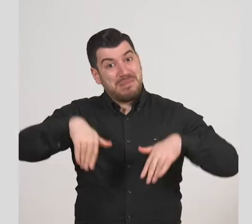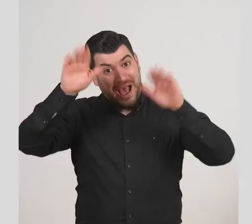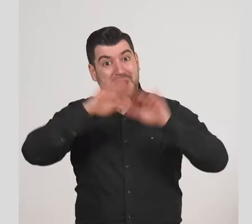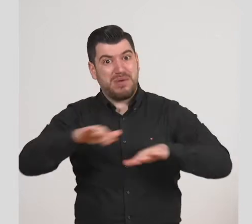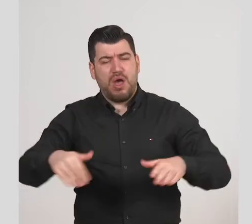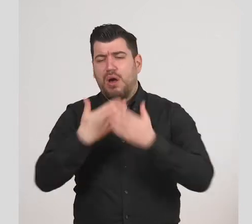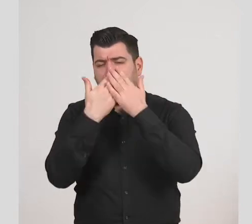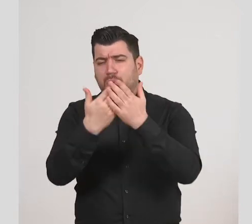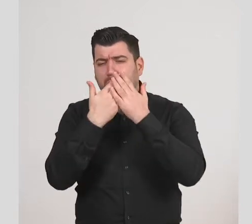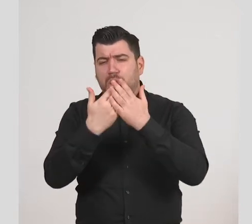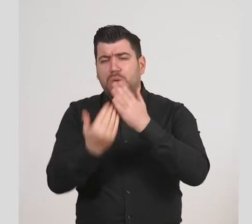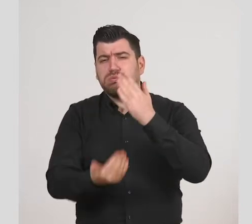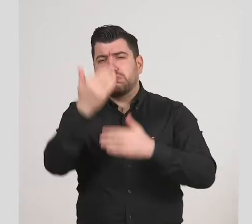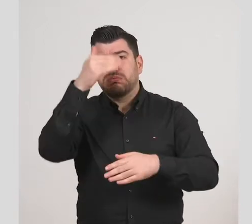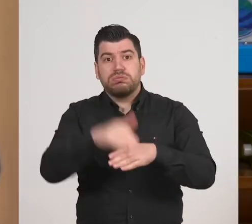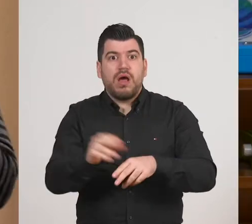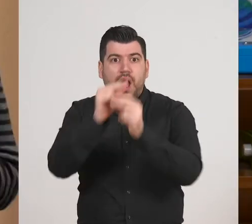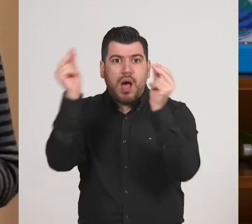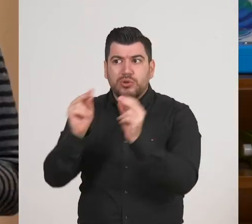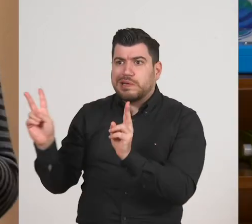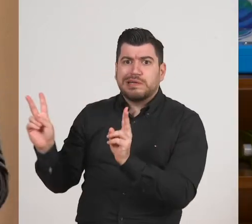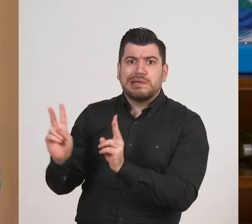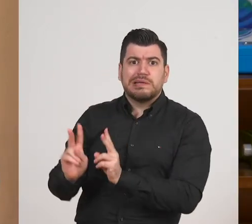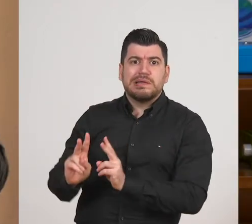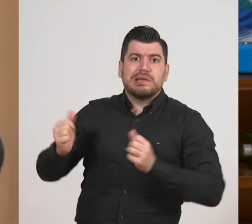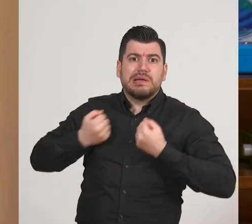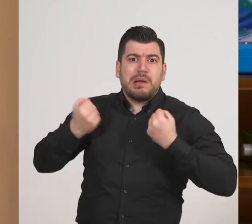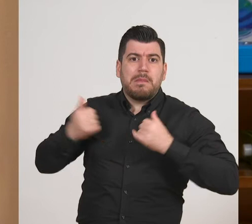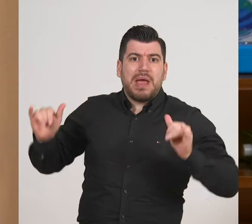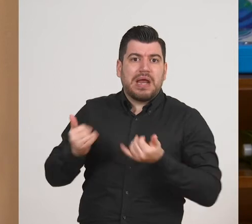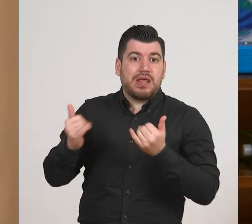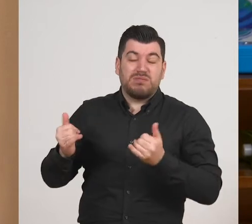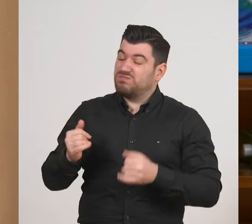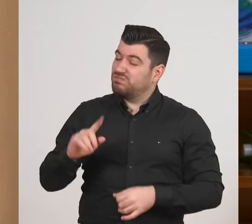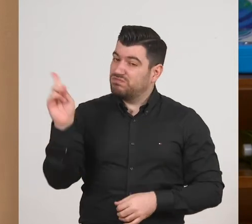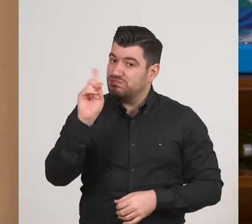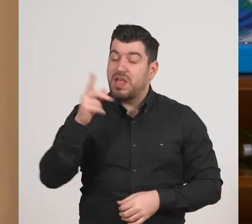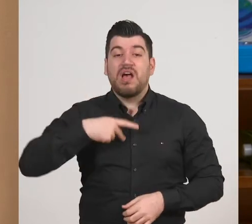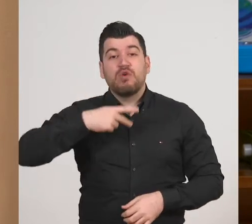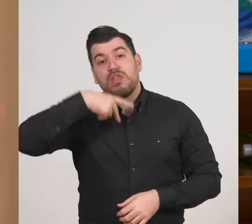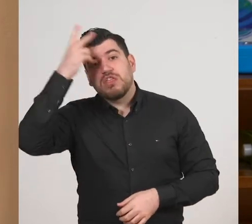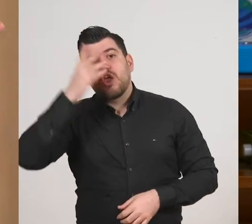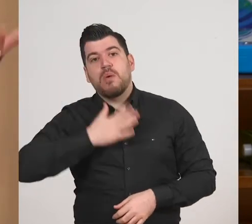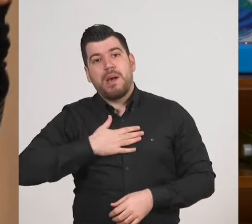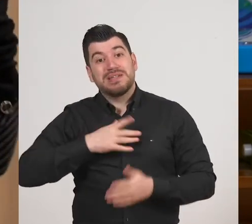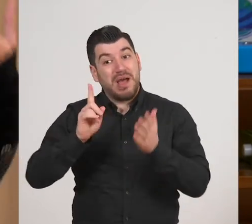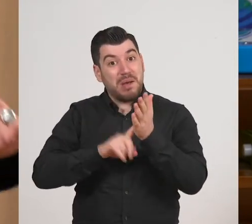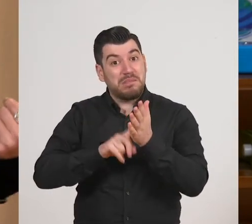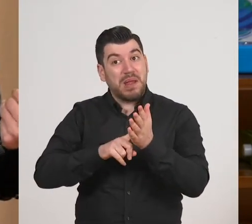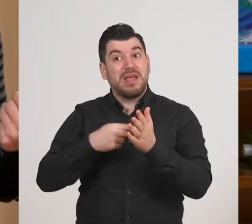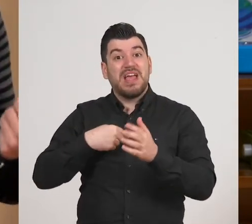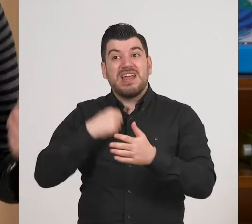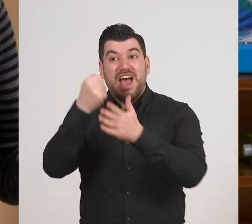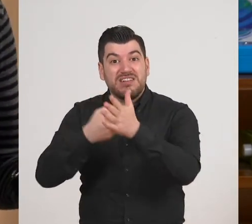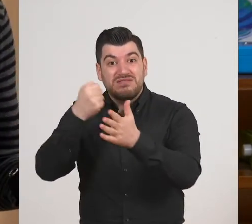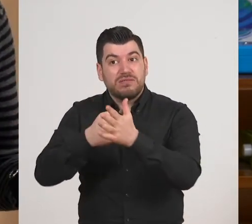που έχουν και πιο πολλά διαβάσματα, αυτό είναι το δικαίωμα που μετά θα προσπαθήσουμε να πείσουμε ότι το